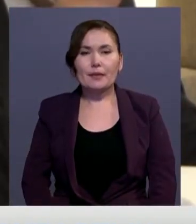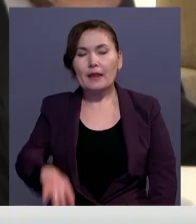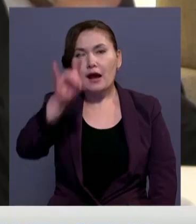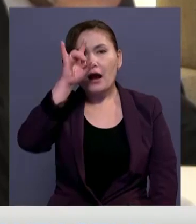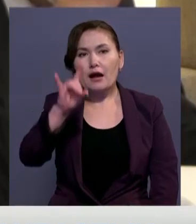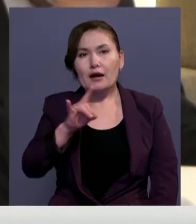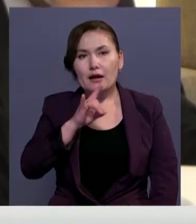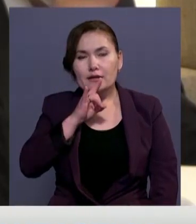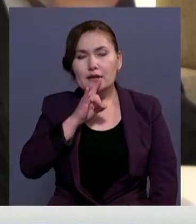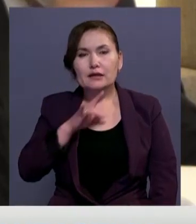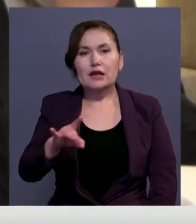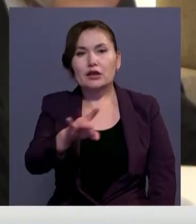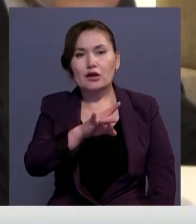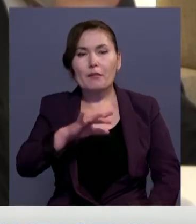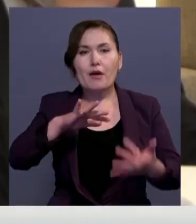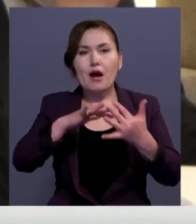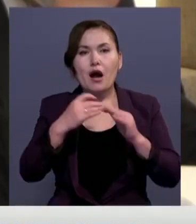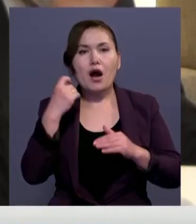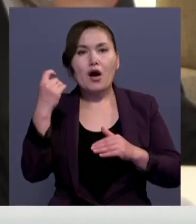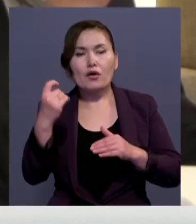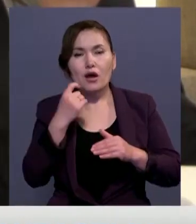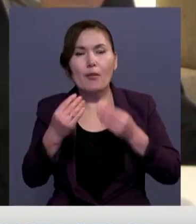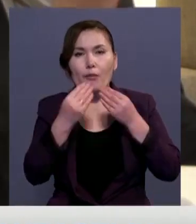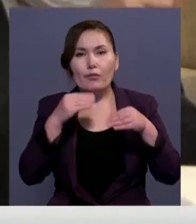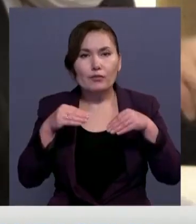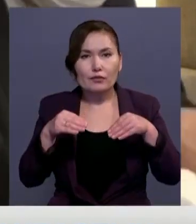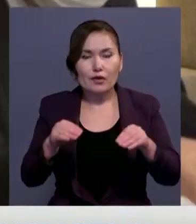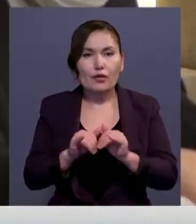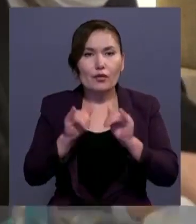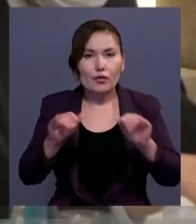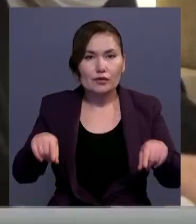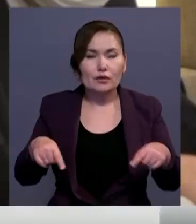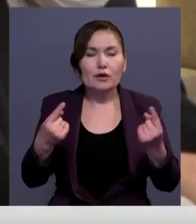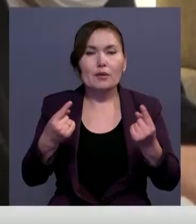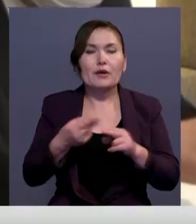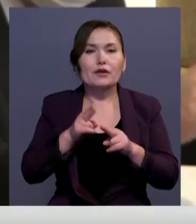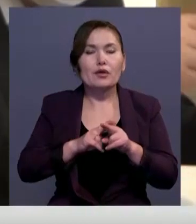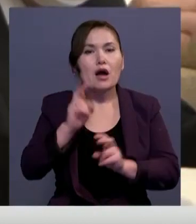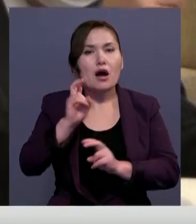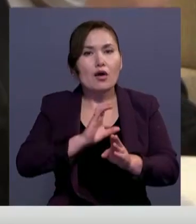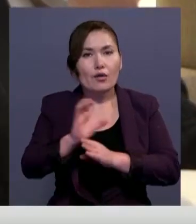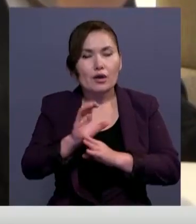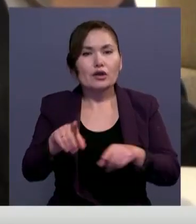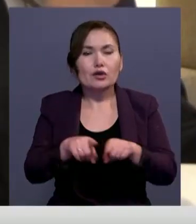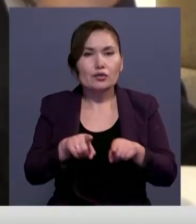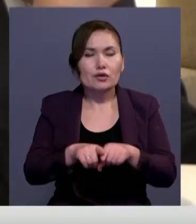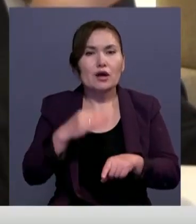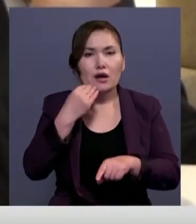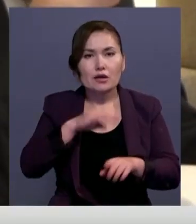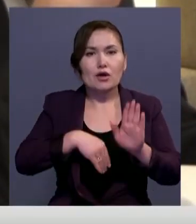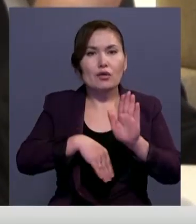Қазақстанның аграрлық секторы елдің азық-түлік қауіпсіздігін ғана емес, оның әлеуметтік саяси тұрақтылығында қамтамасыз